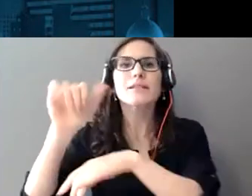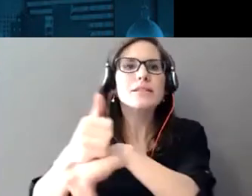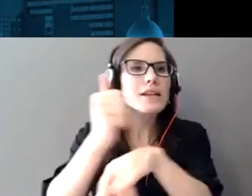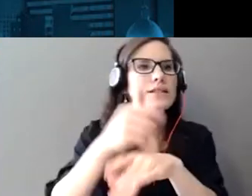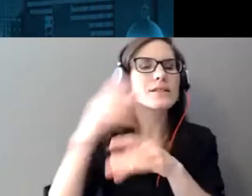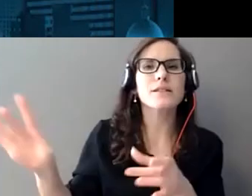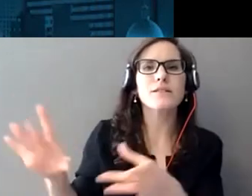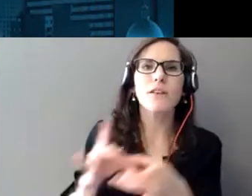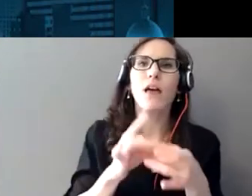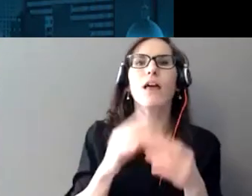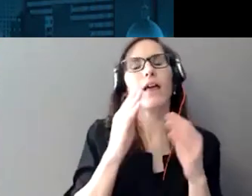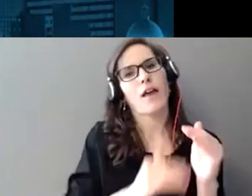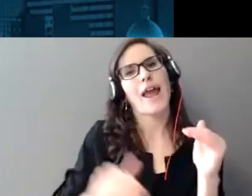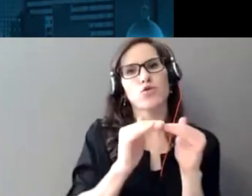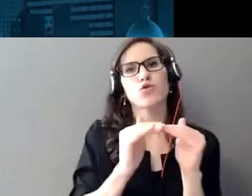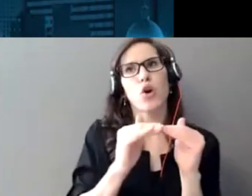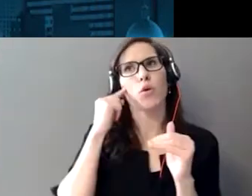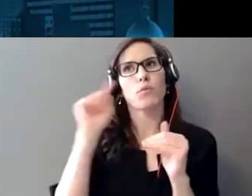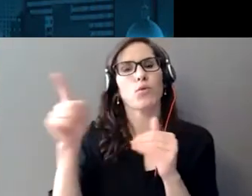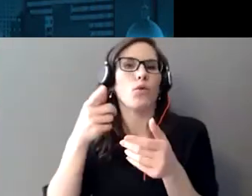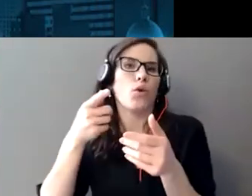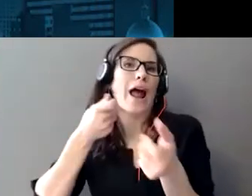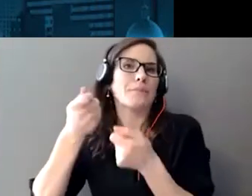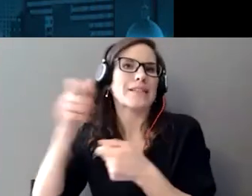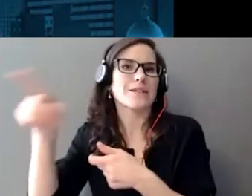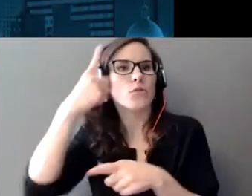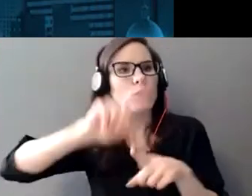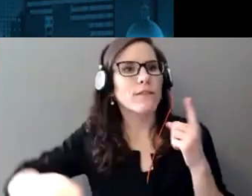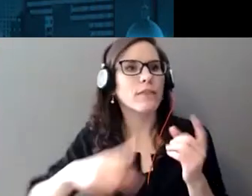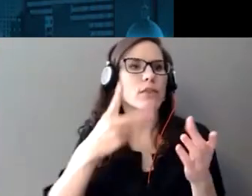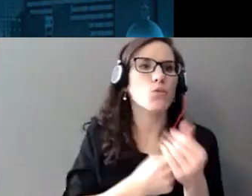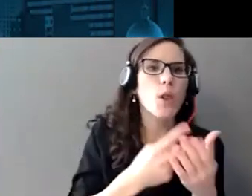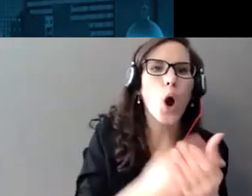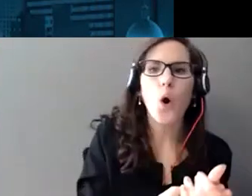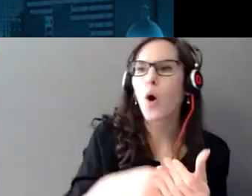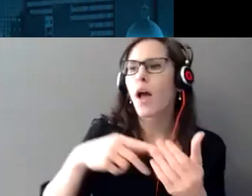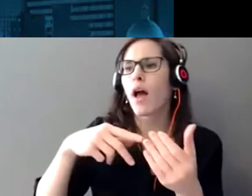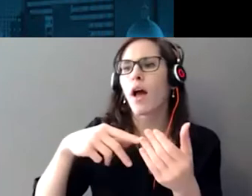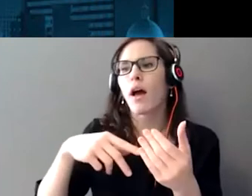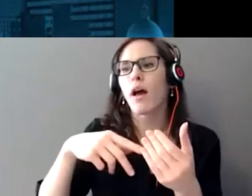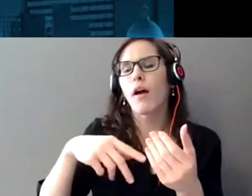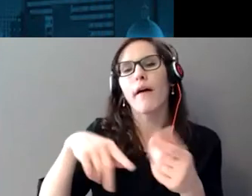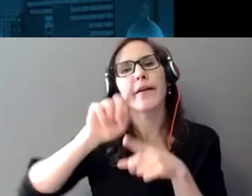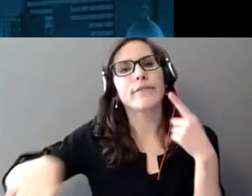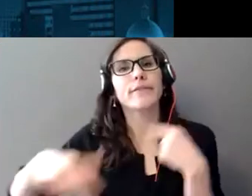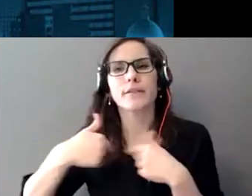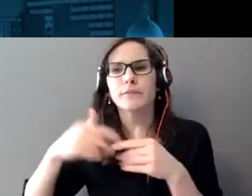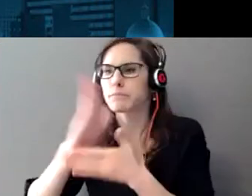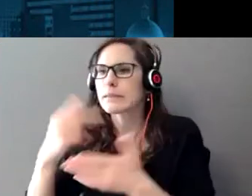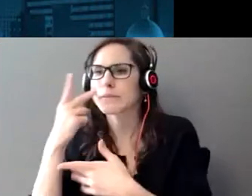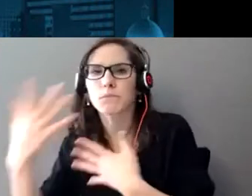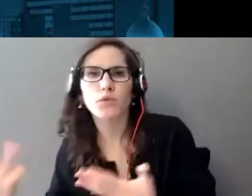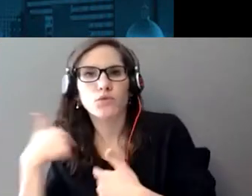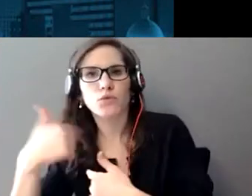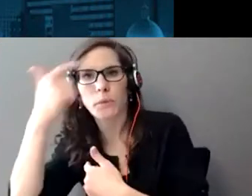la part de l'administration afin d'éviter des doublons des angles morts et puis la confusion et l'usure des parties